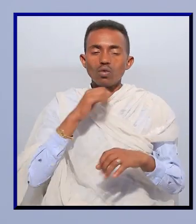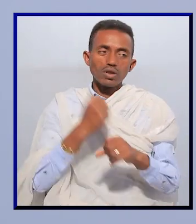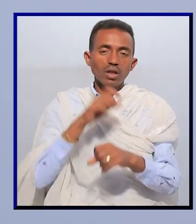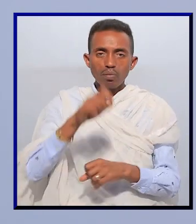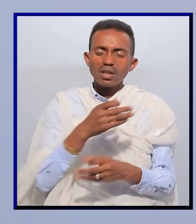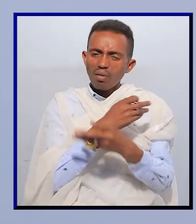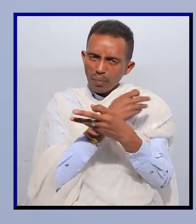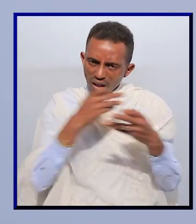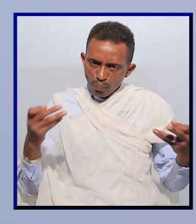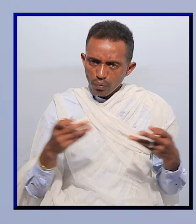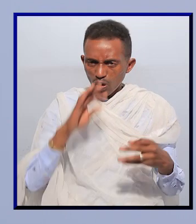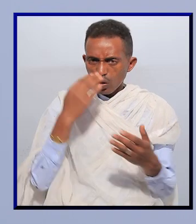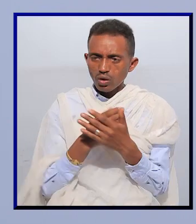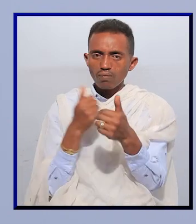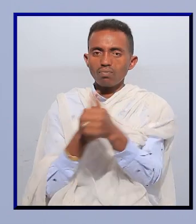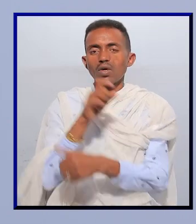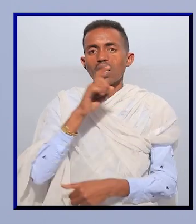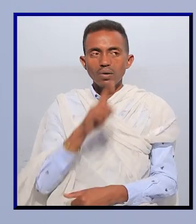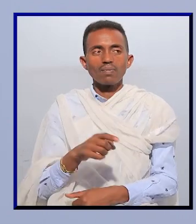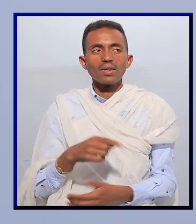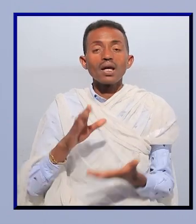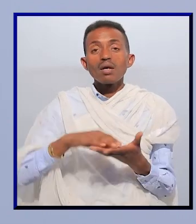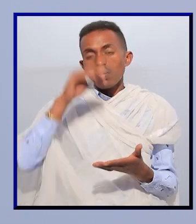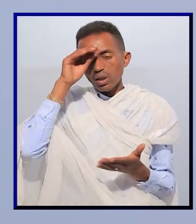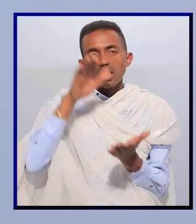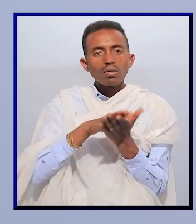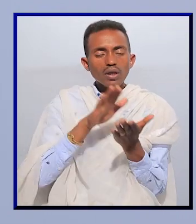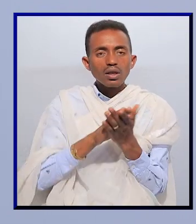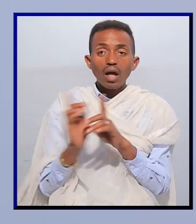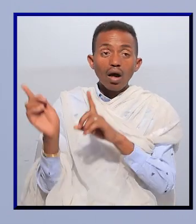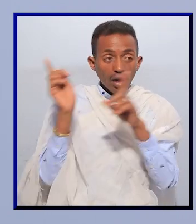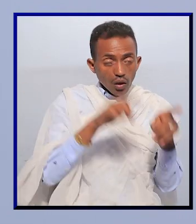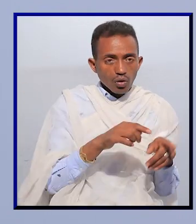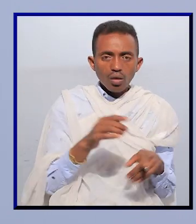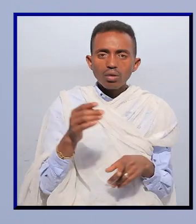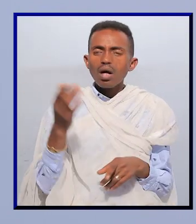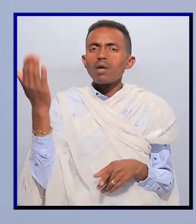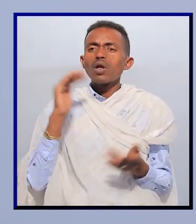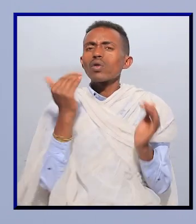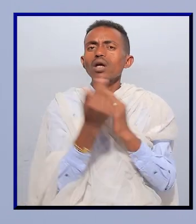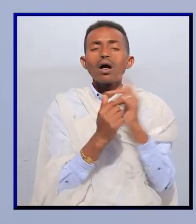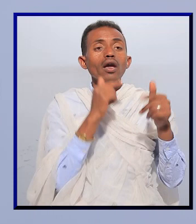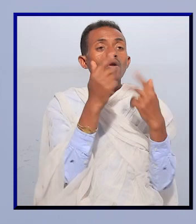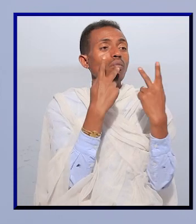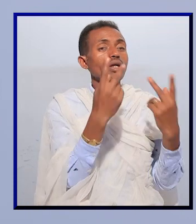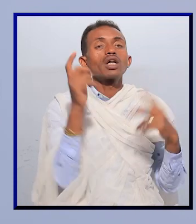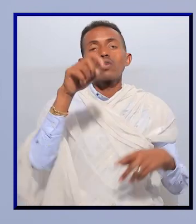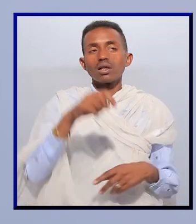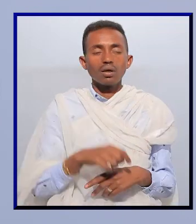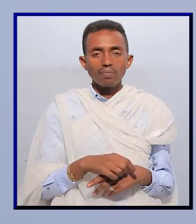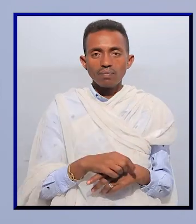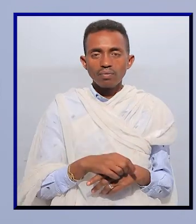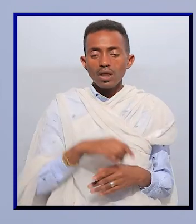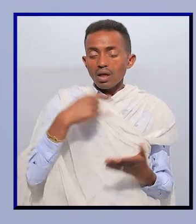ነው። በደንብ ልጆቻቸውን መከታተል እንደገና የሚማሩበትን ትምህርት ቤት ላይ ያለውን የትምህርት ቤቱን ነባራዊ ሁኔታም ደግሞ በደንብ ማየት መልከት